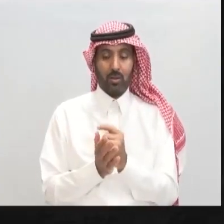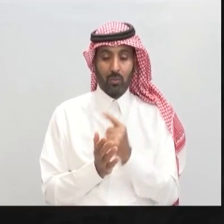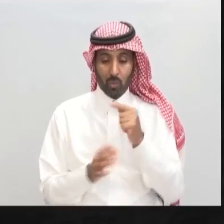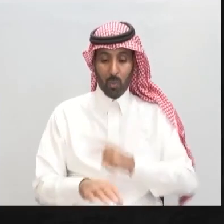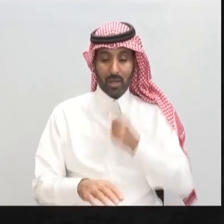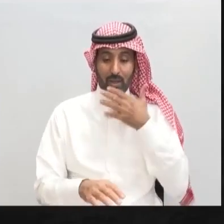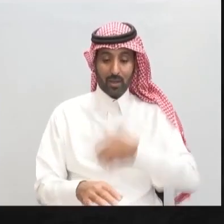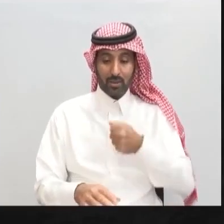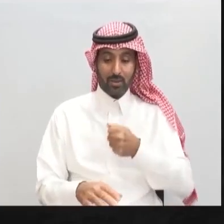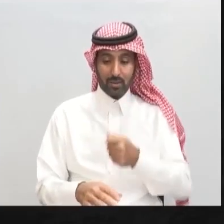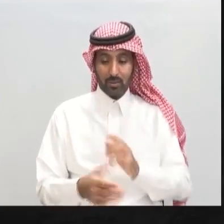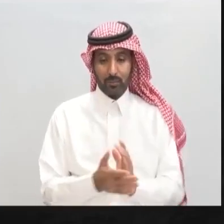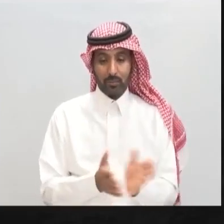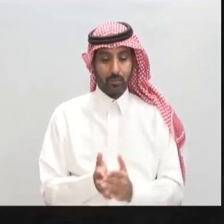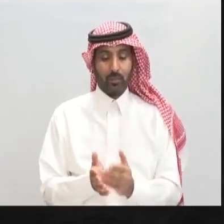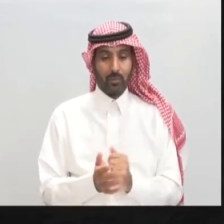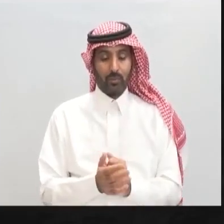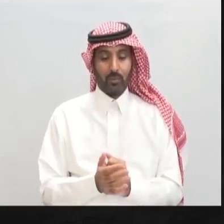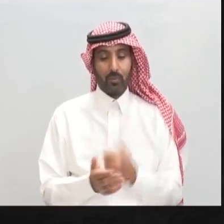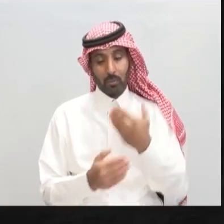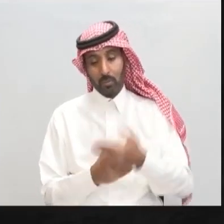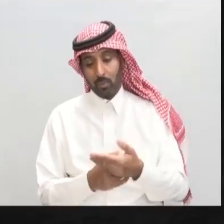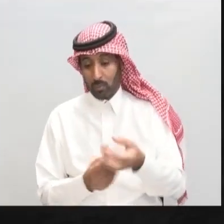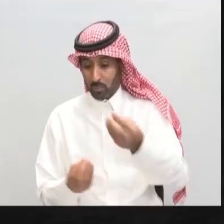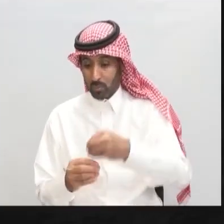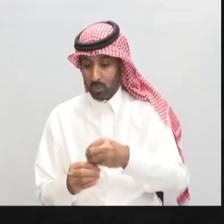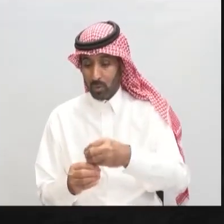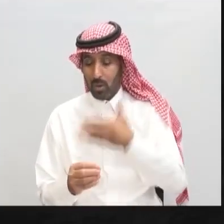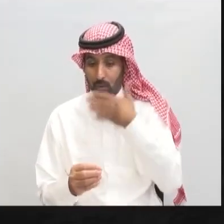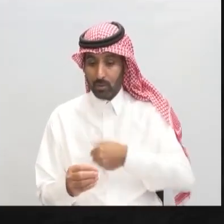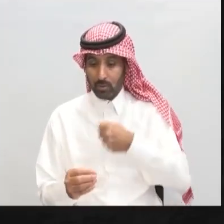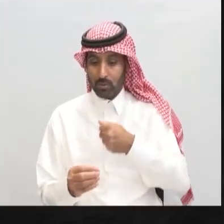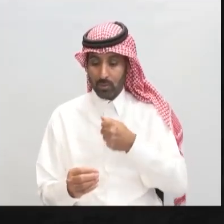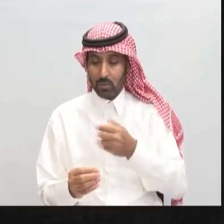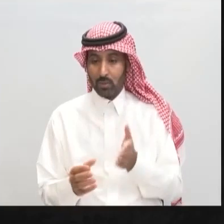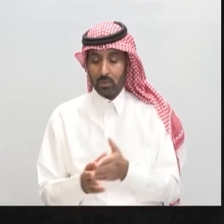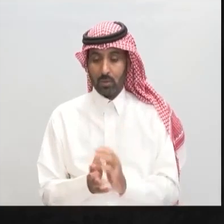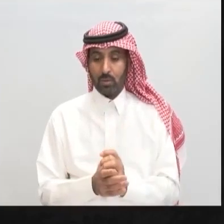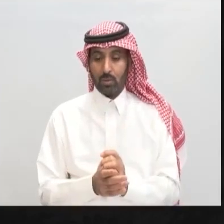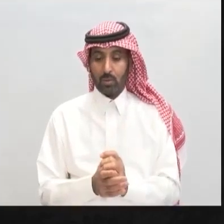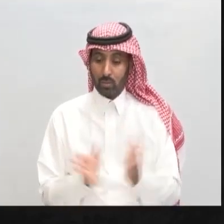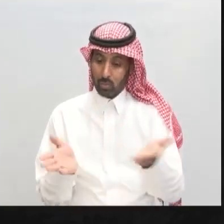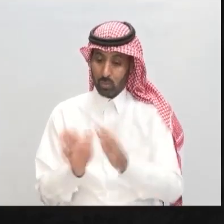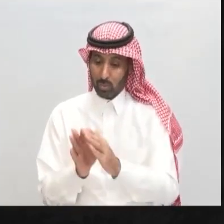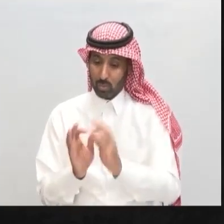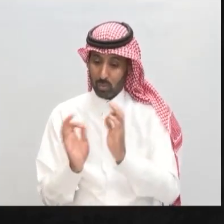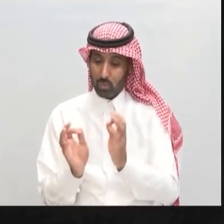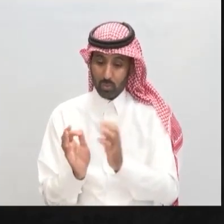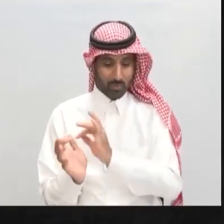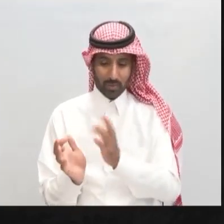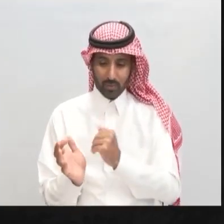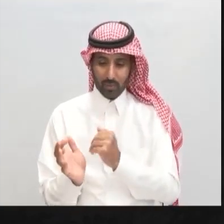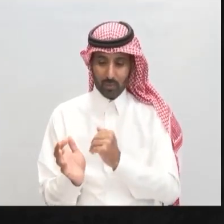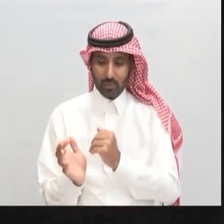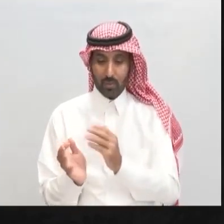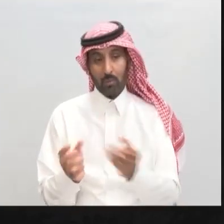والسلام نجمع شيء لم يكتمل ربما نجمع القران في عهده عليه الصلاه والسلام او يجمع في عهده عليه الصلاه والسلام القران